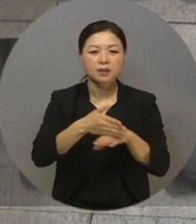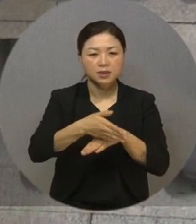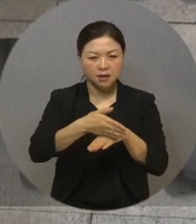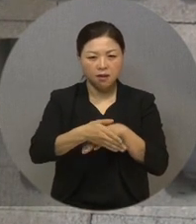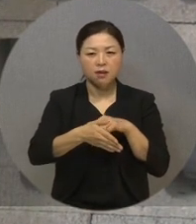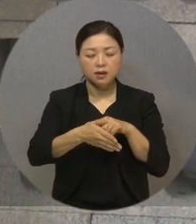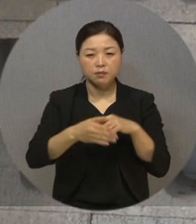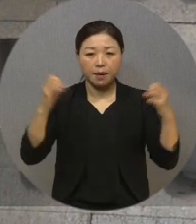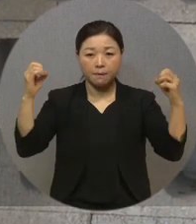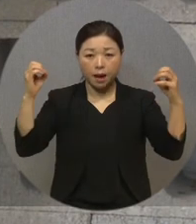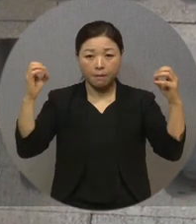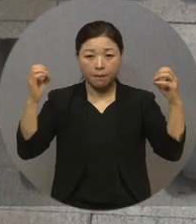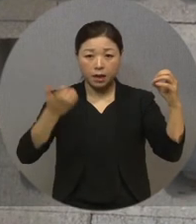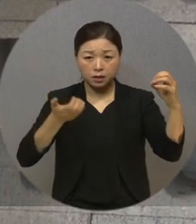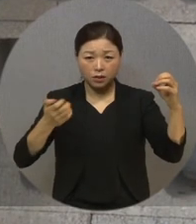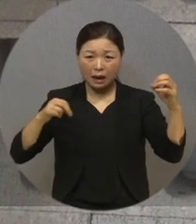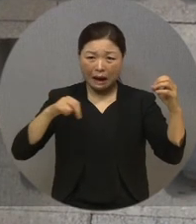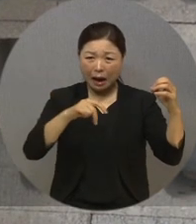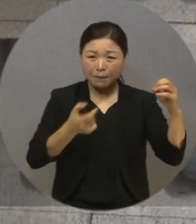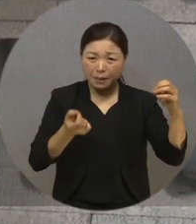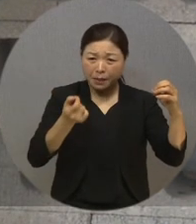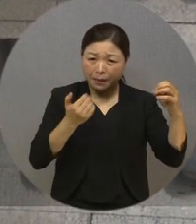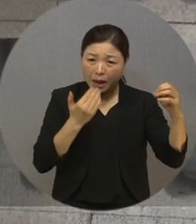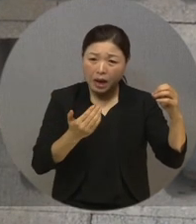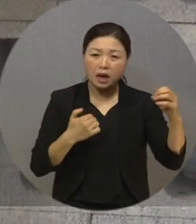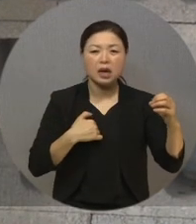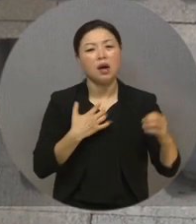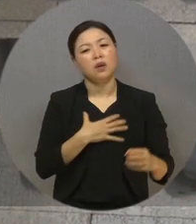안에 내가 건널 수 있을까 이거부터 항상 걱정인데